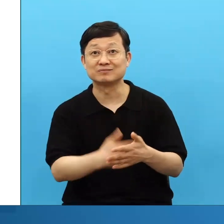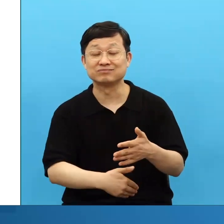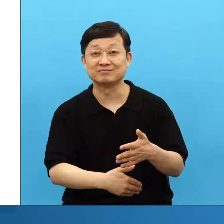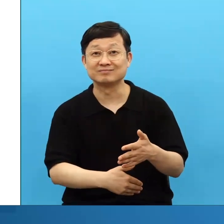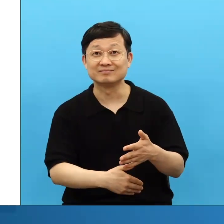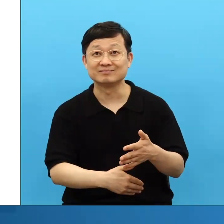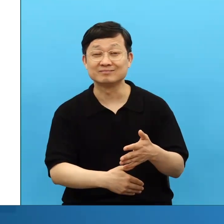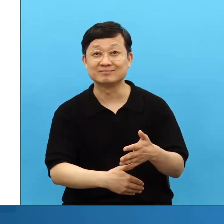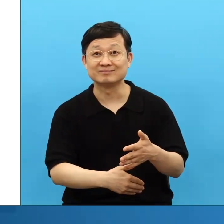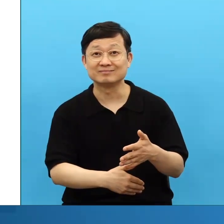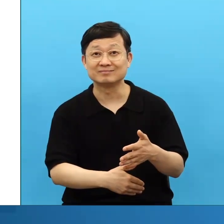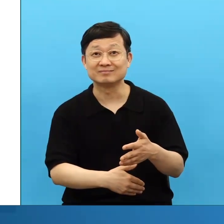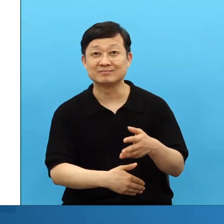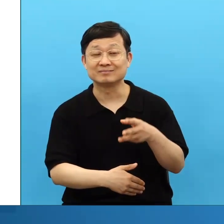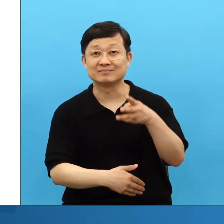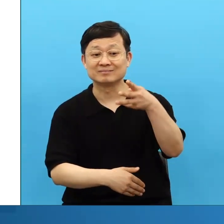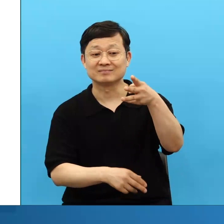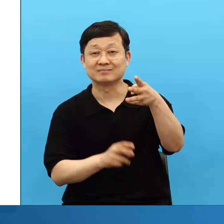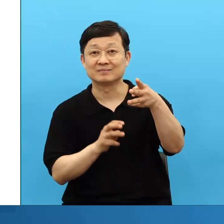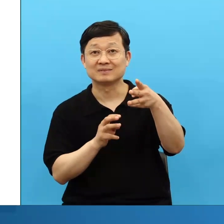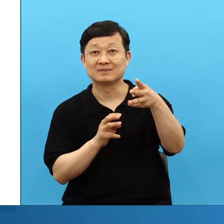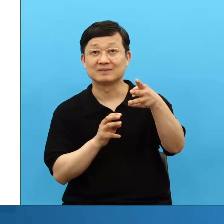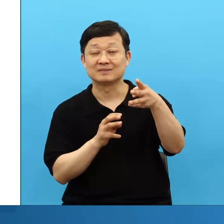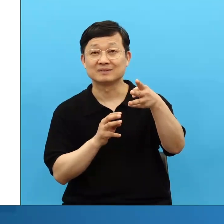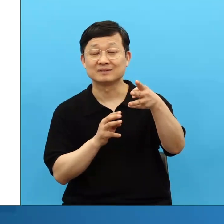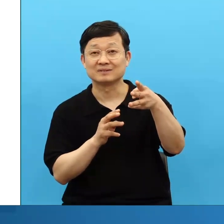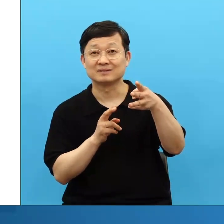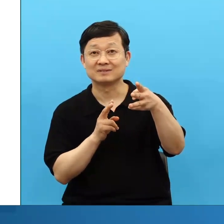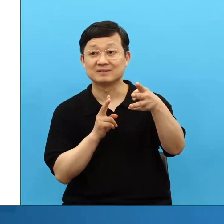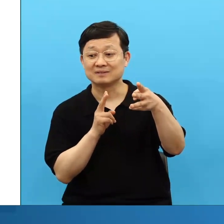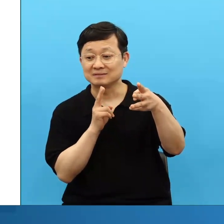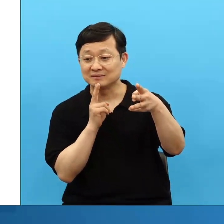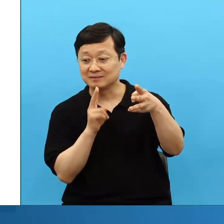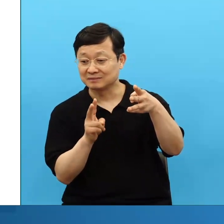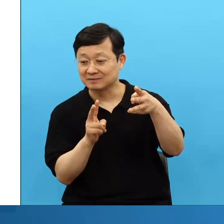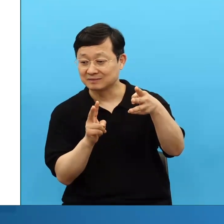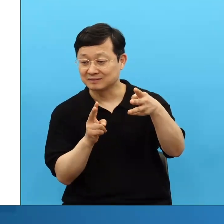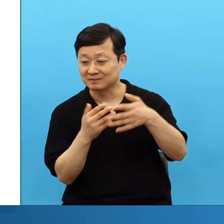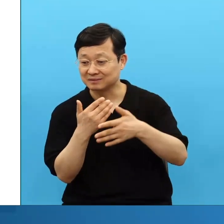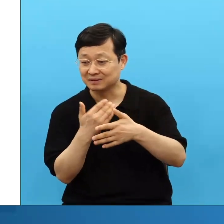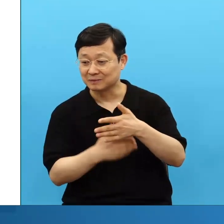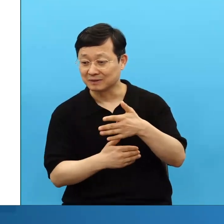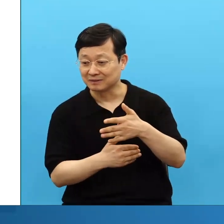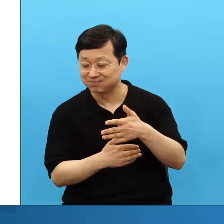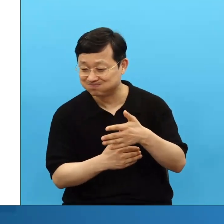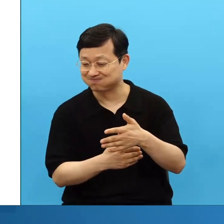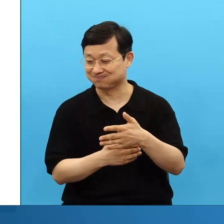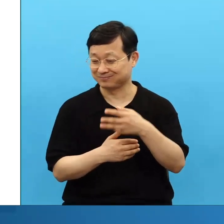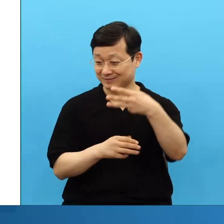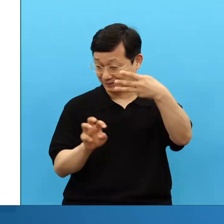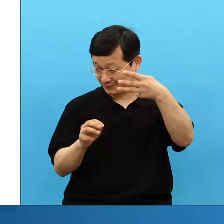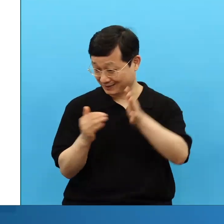30분 오버해서 하라고 저는 미션을 받아서 여유 있게 이제 이야기하는데 2분 남았네요.